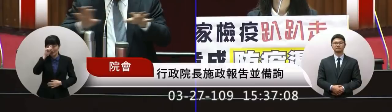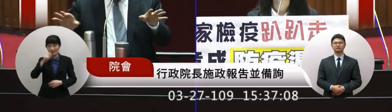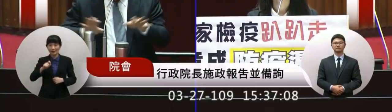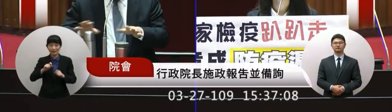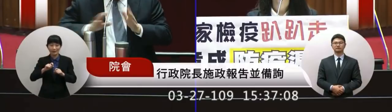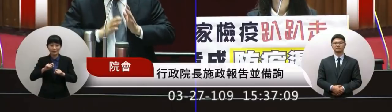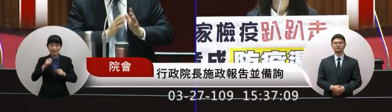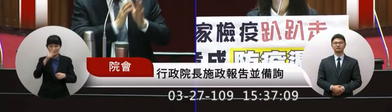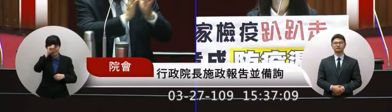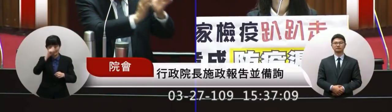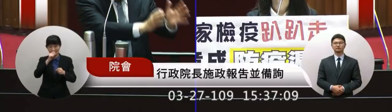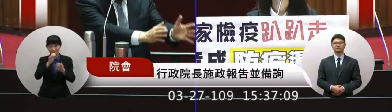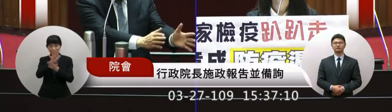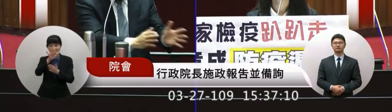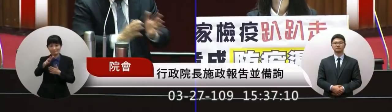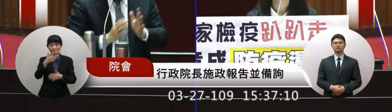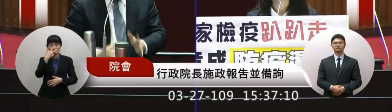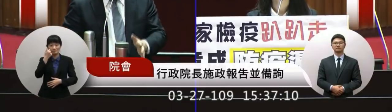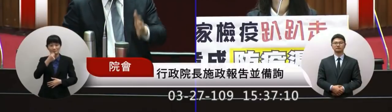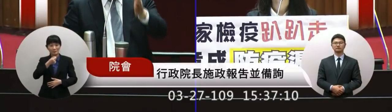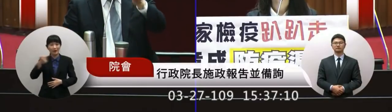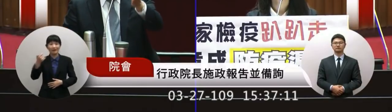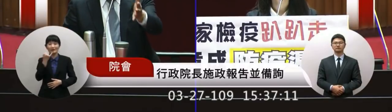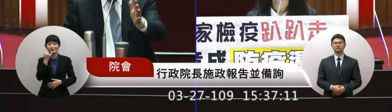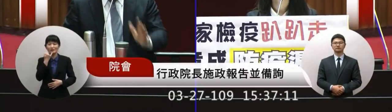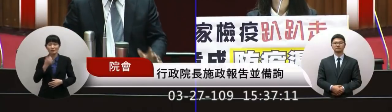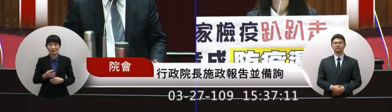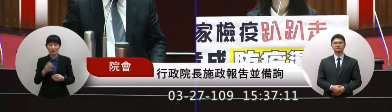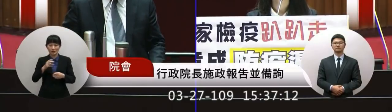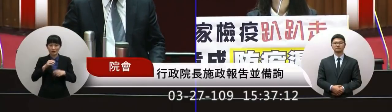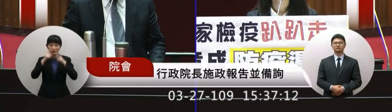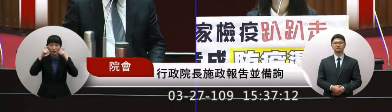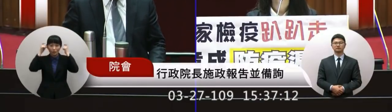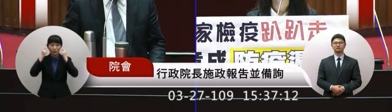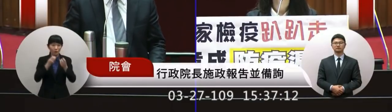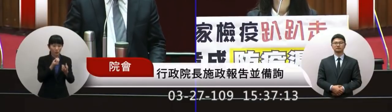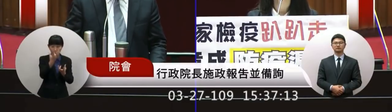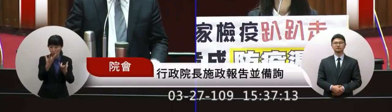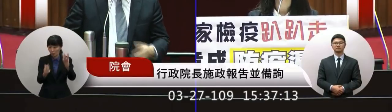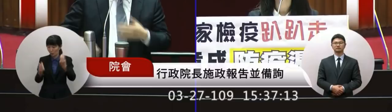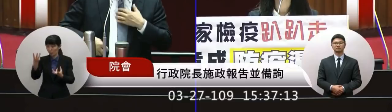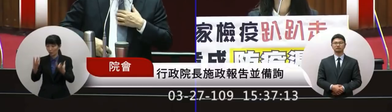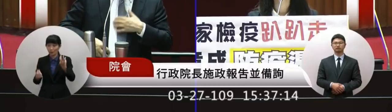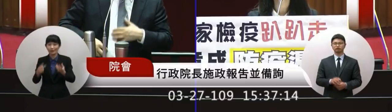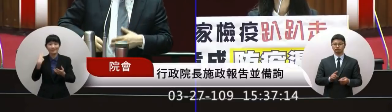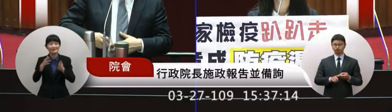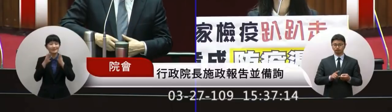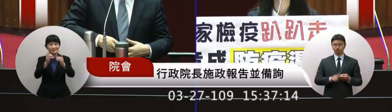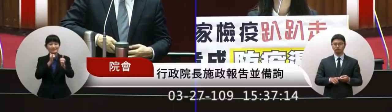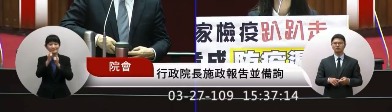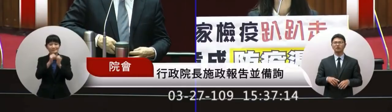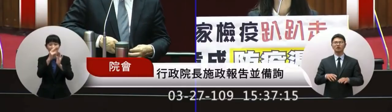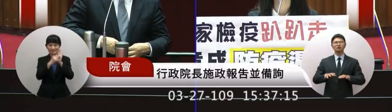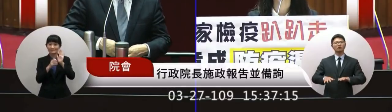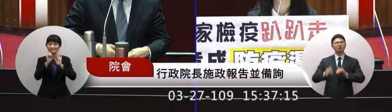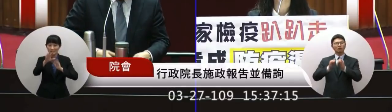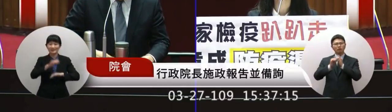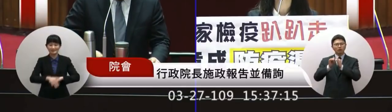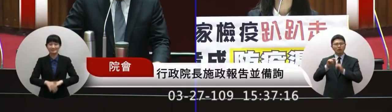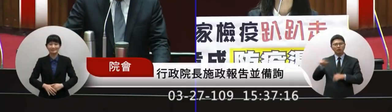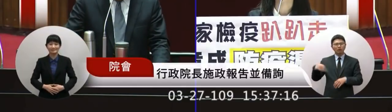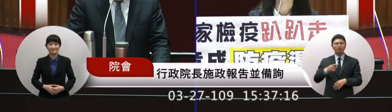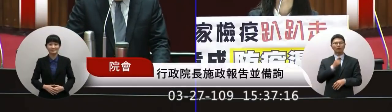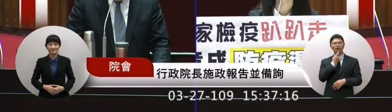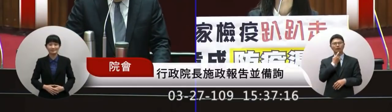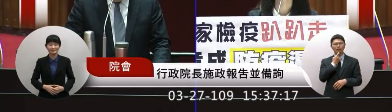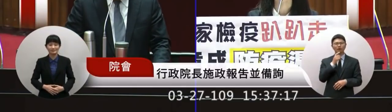个口罩给哪一方面多少，都向社会报告。 对，就是说，因为社会是有疑虑的，只